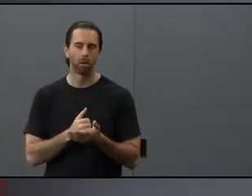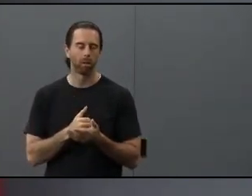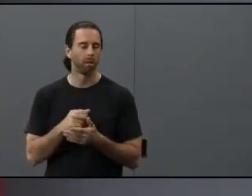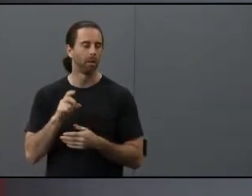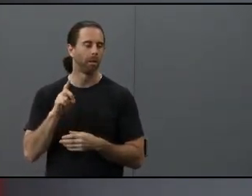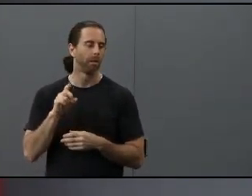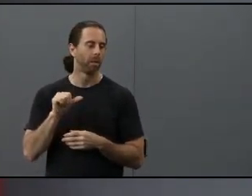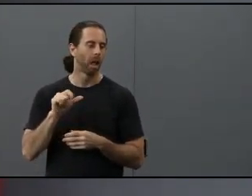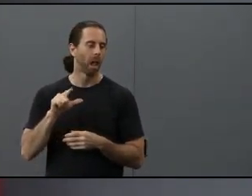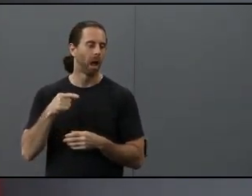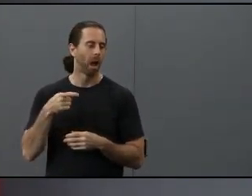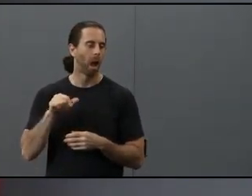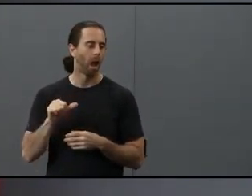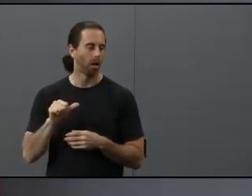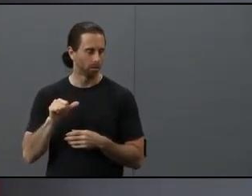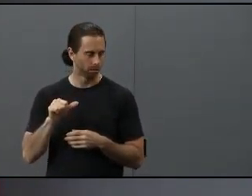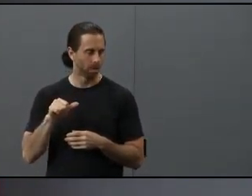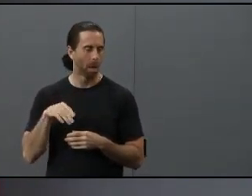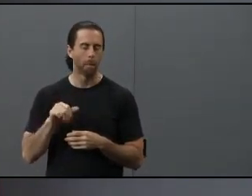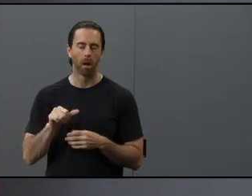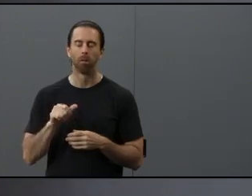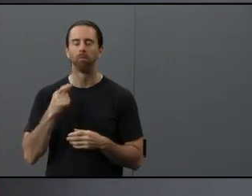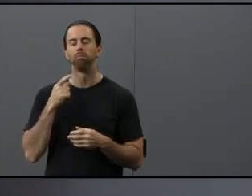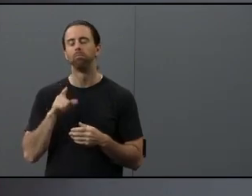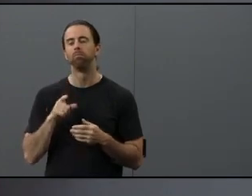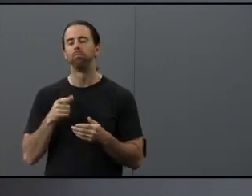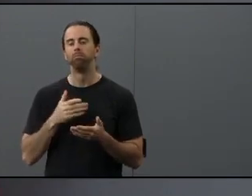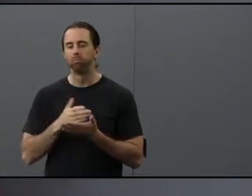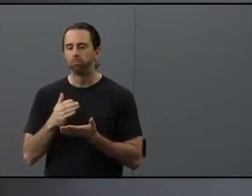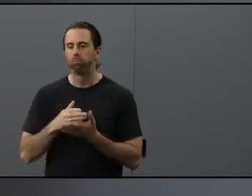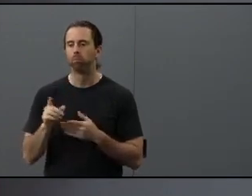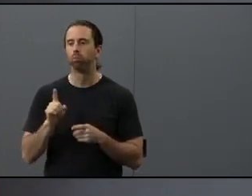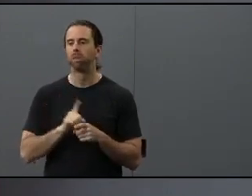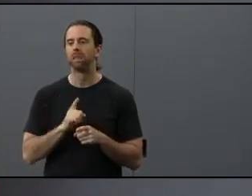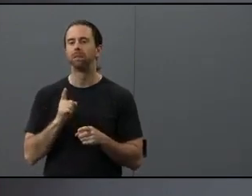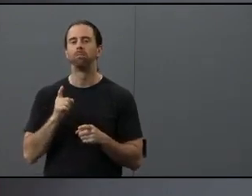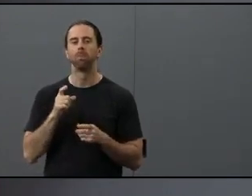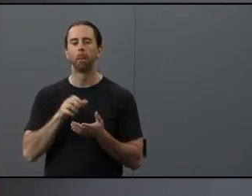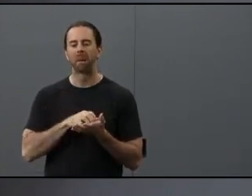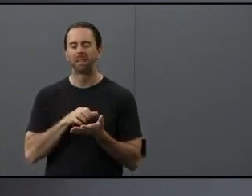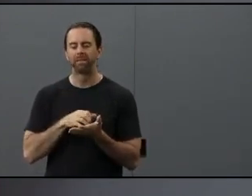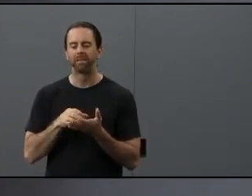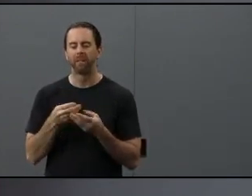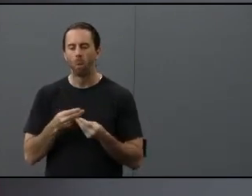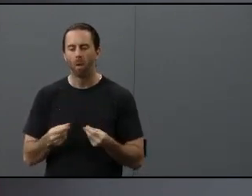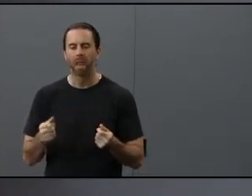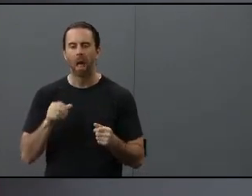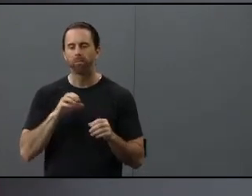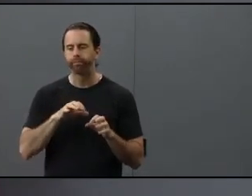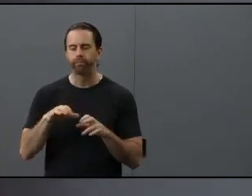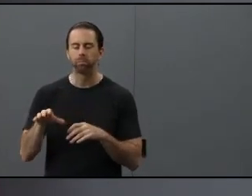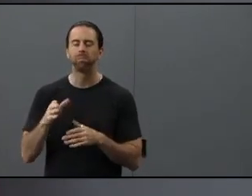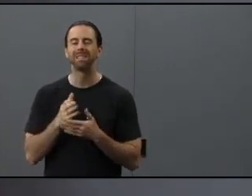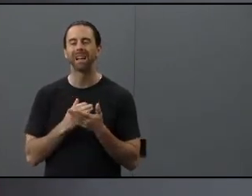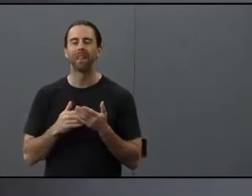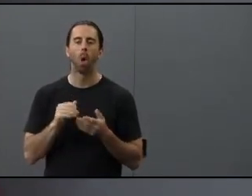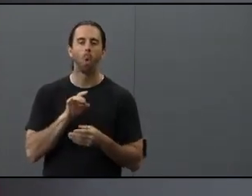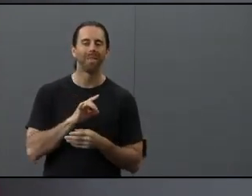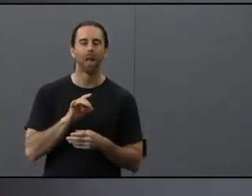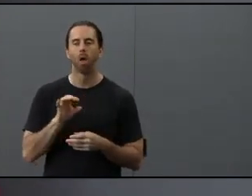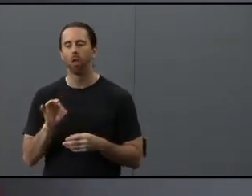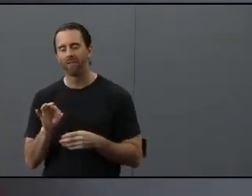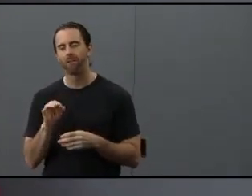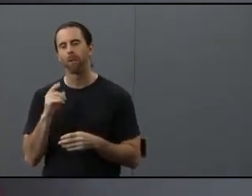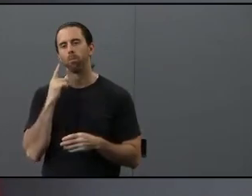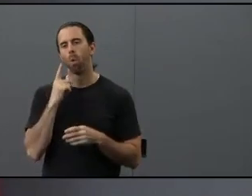plutôt incorporé pour le dépléement de la neige ainsi que les les pendages d'abasif et de fondant dans les secteurs 8 et 9 pour